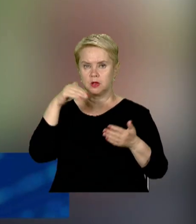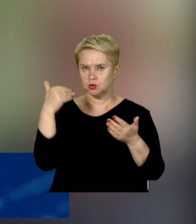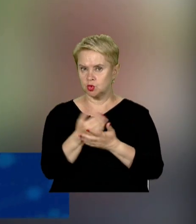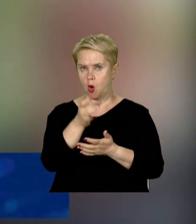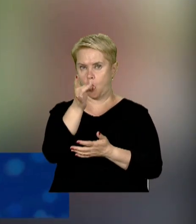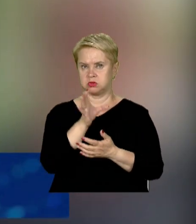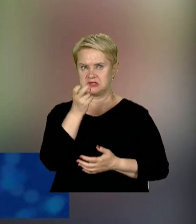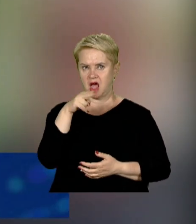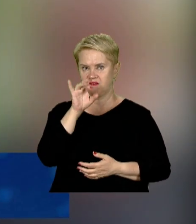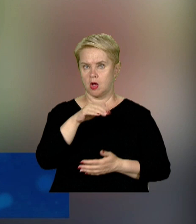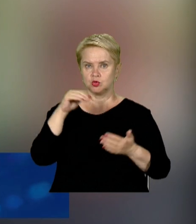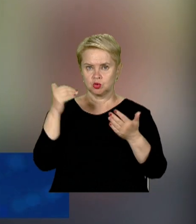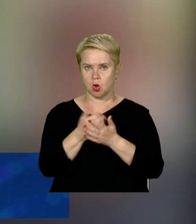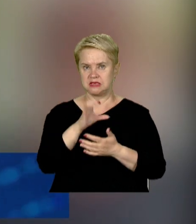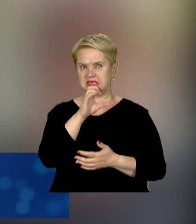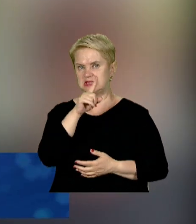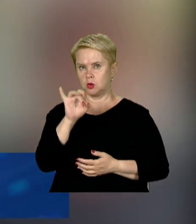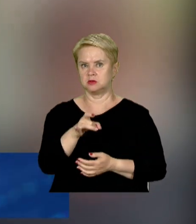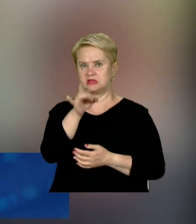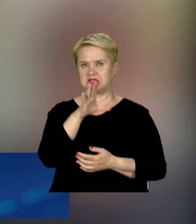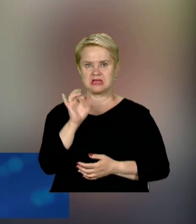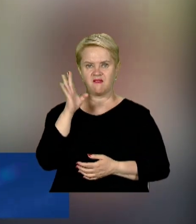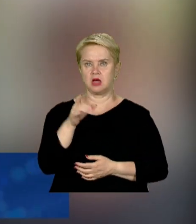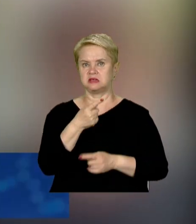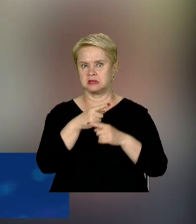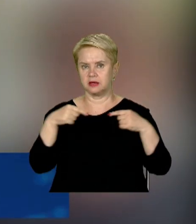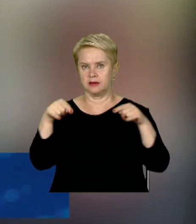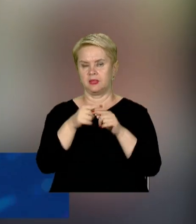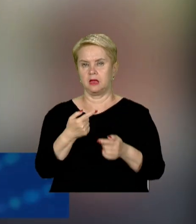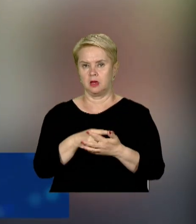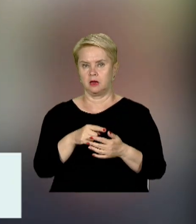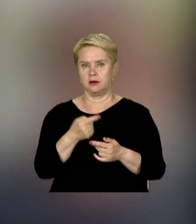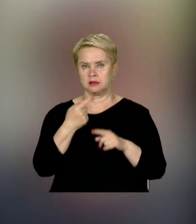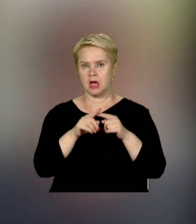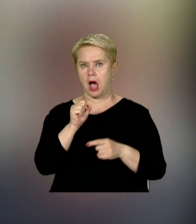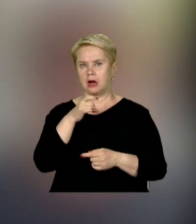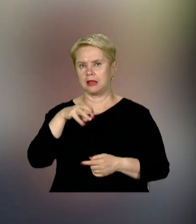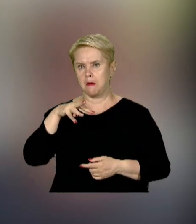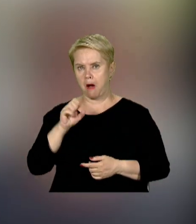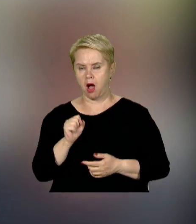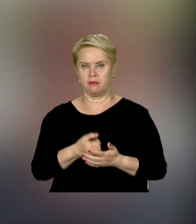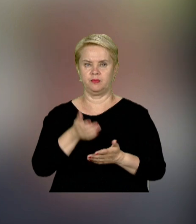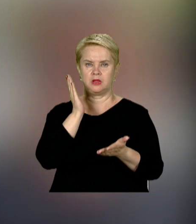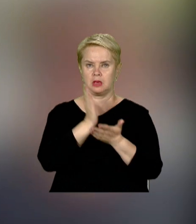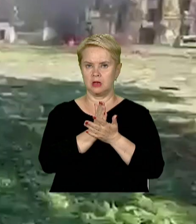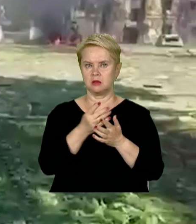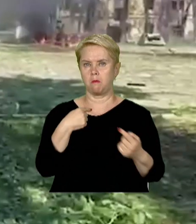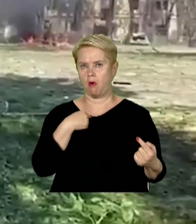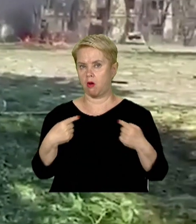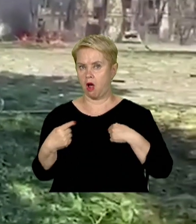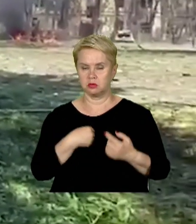обстріл Слов'янська, знову РСЗО, Слов'янський курорт, мікрорайон Лісний, Артема. Є